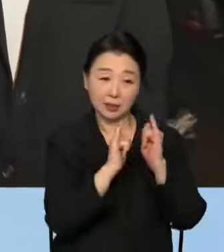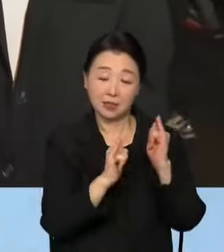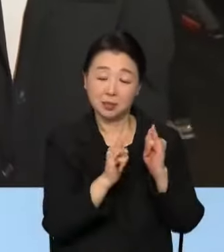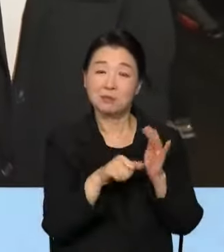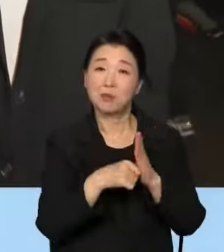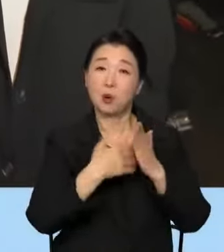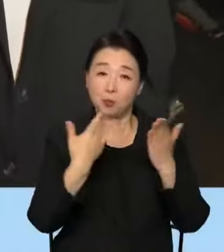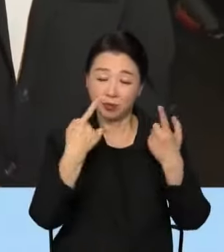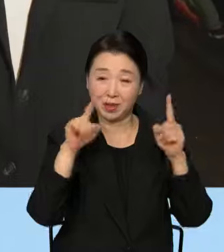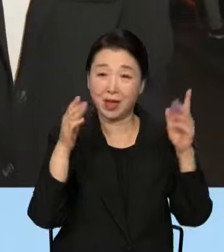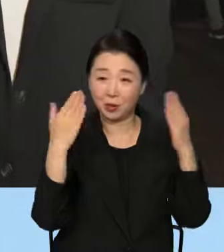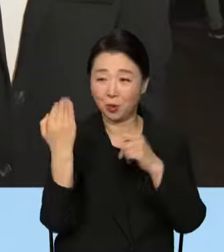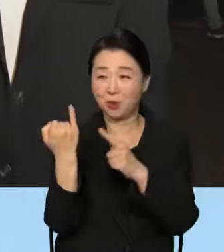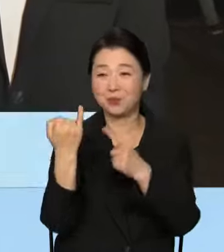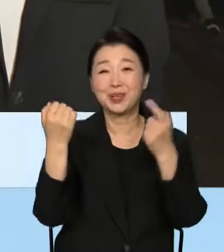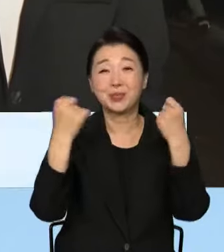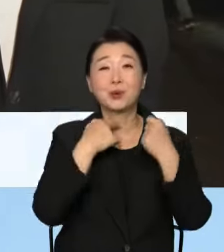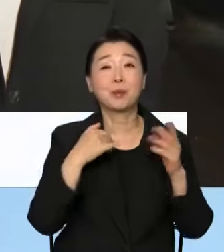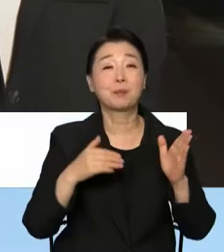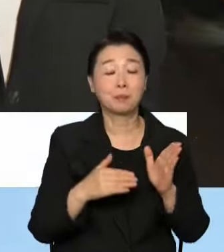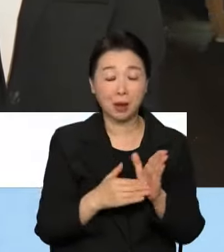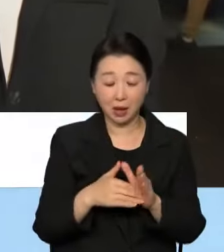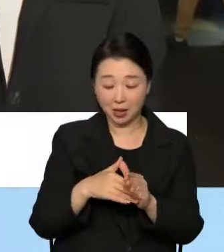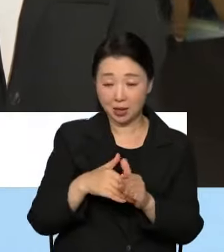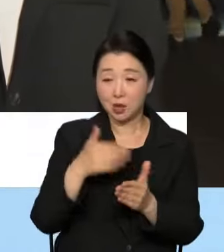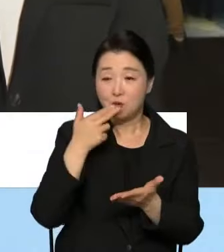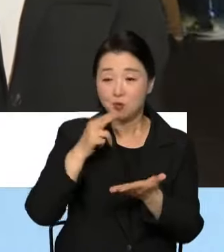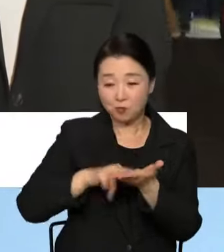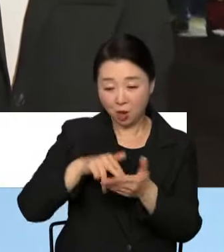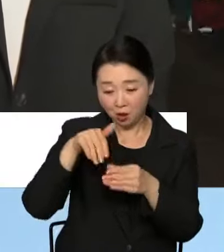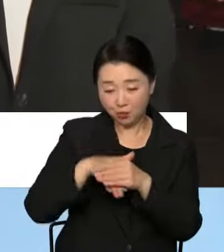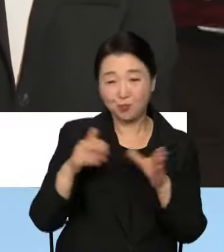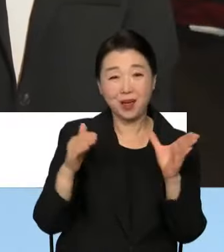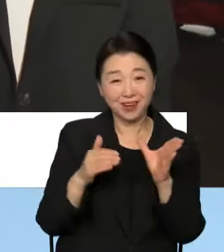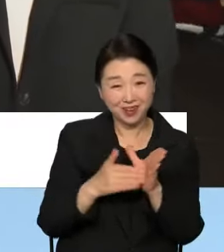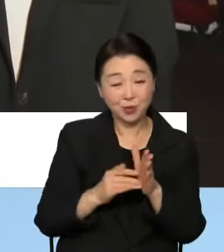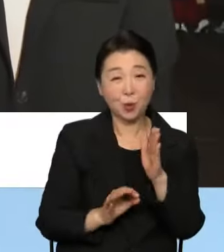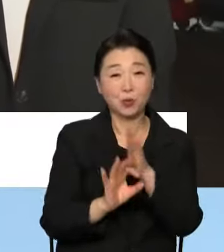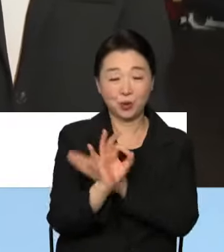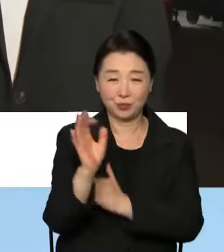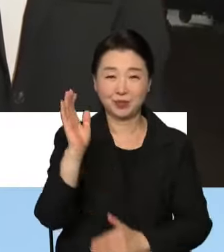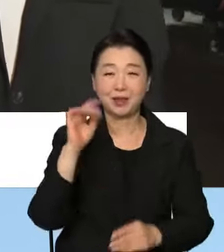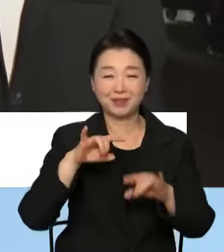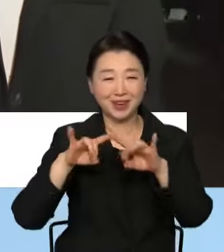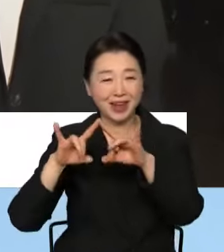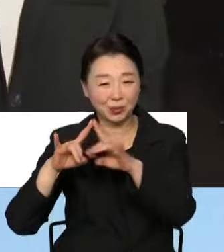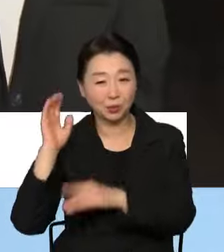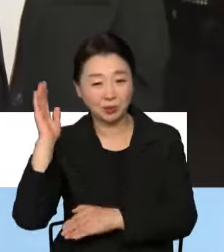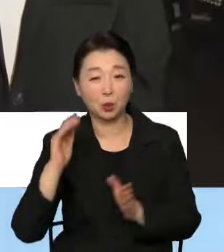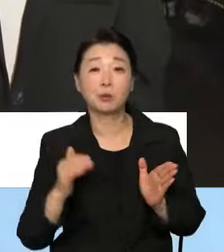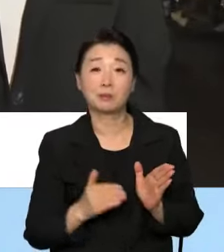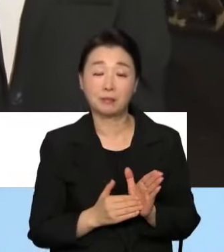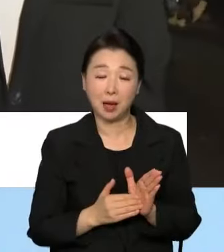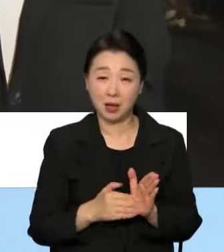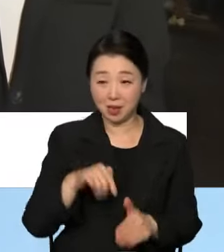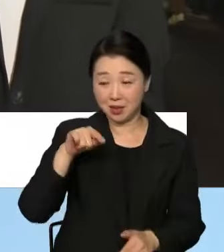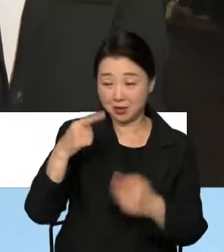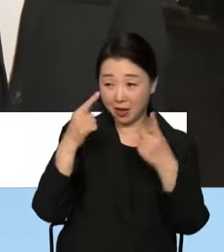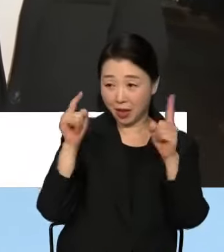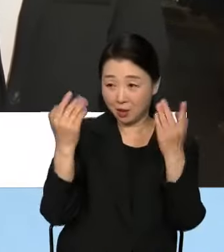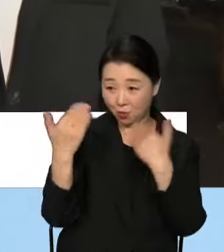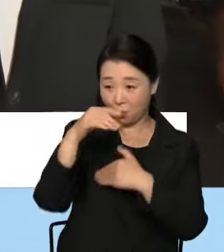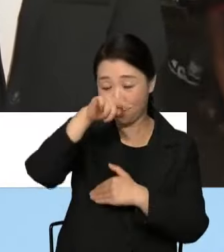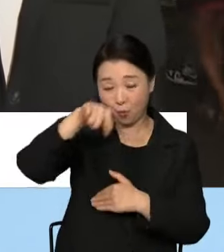모교죠. 미리 우편 투표를 마친 해리스는 오늘 오전 라디오 일정을 소화했습니다. 오늘 밤에는 자신의 모교인 이곳에서